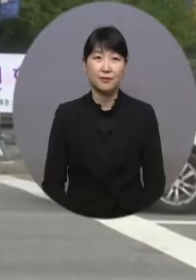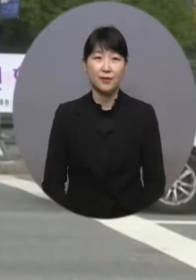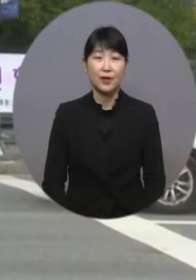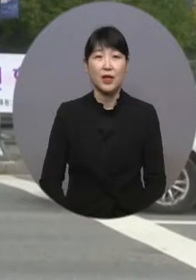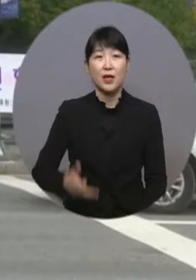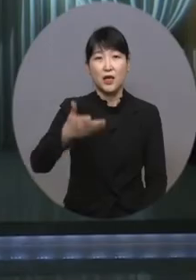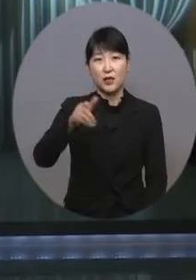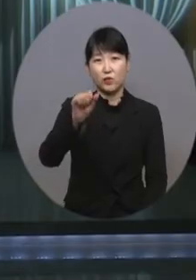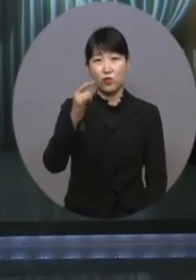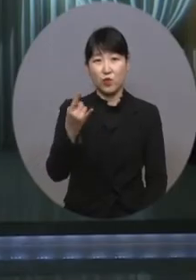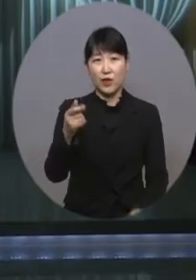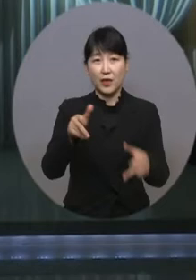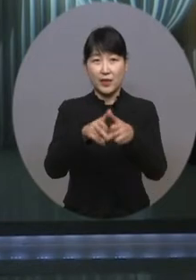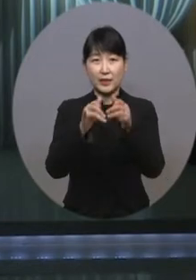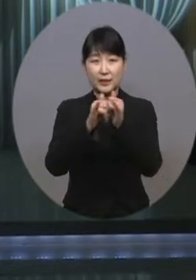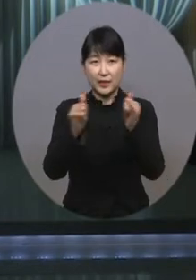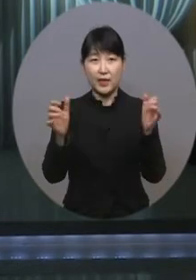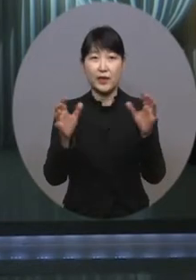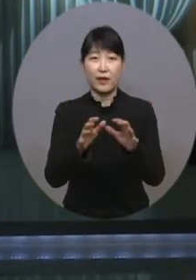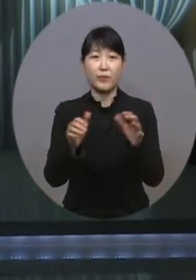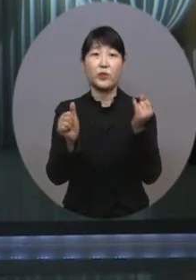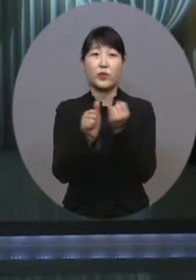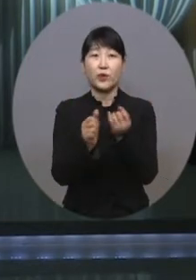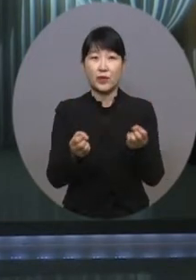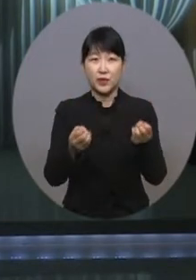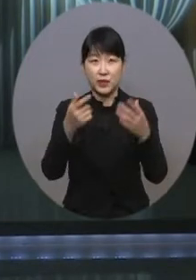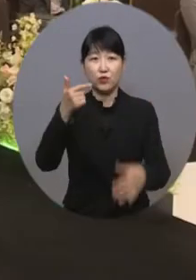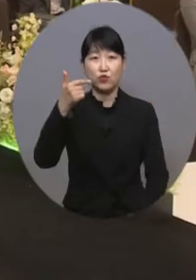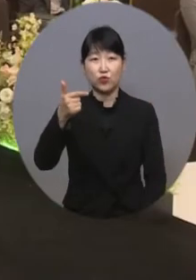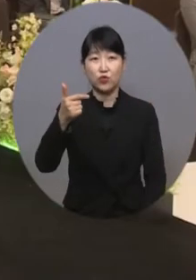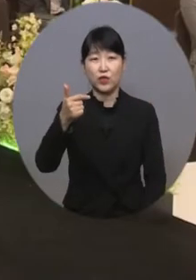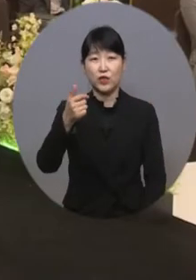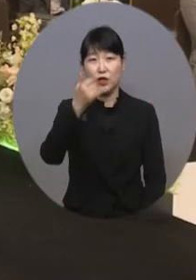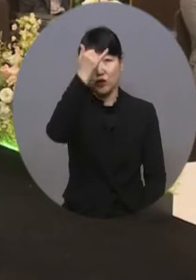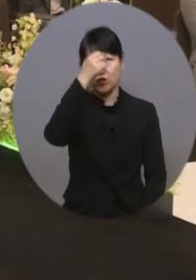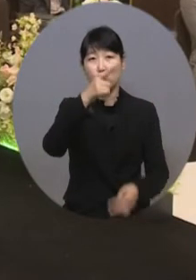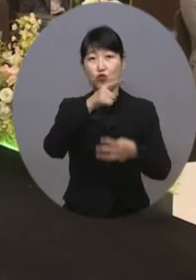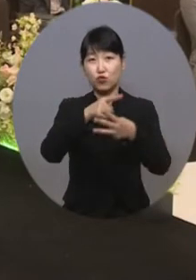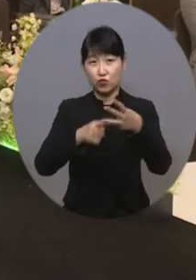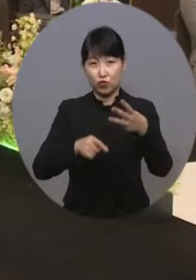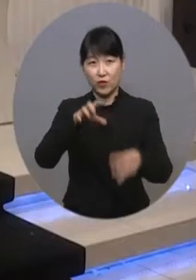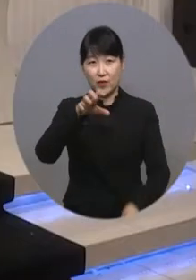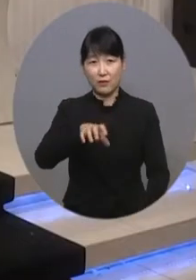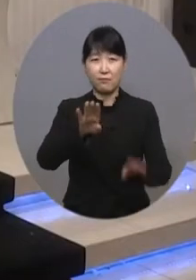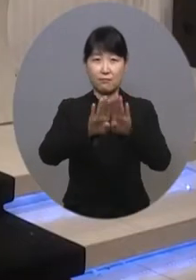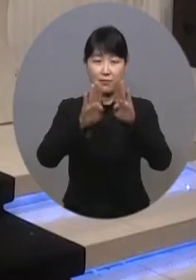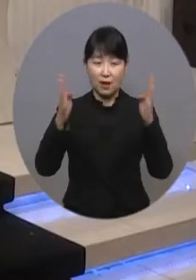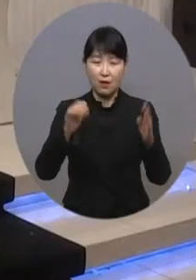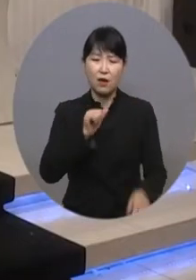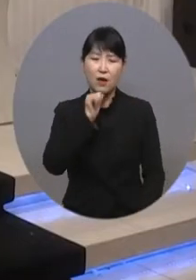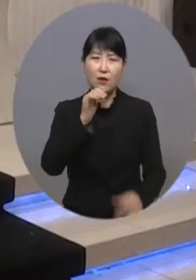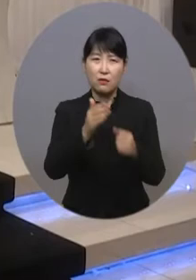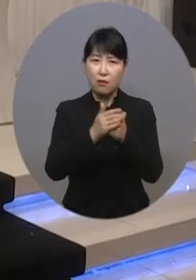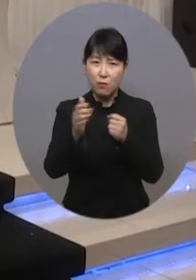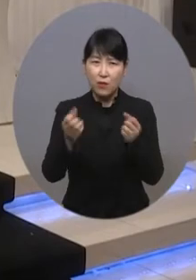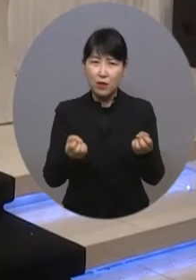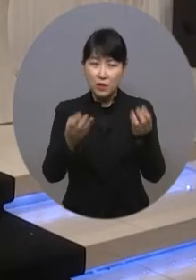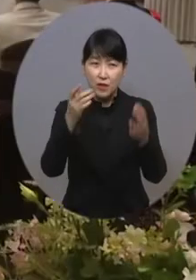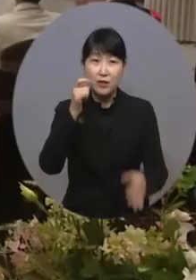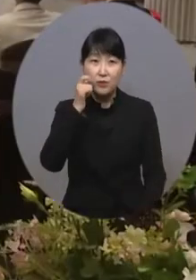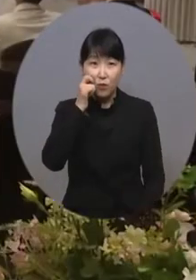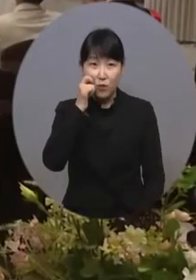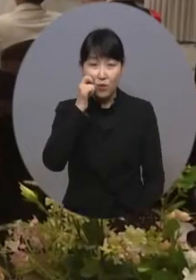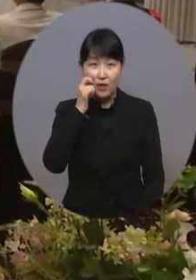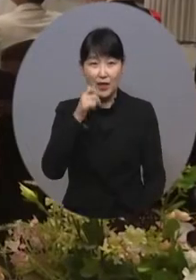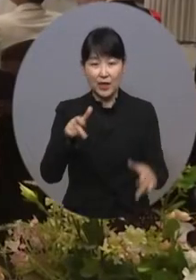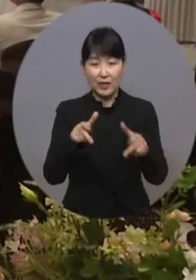합동 결혼식이 6일 충주 마이웨딩홀에서 열렸습니다. 그동안 경제적인 어려움에 결혼식을 올리지 못한 다섯 쌍의